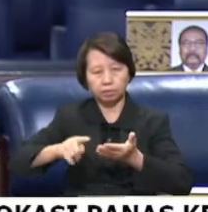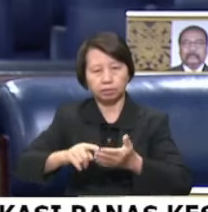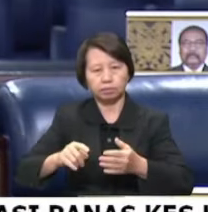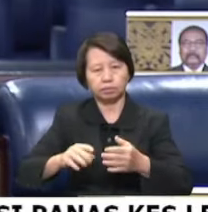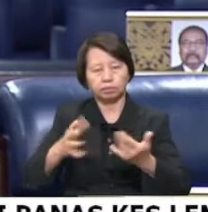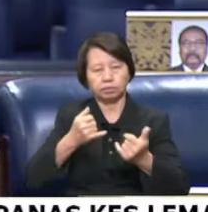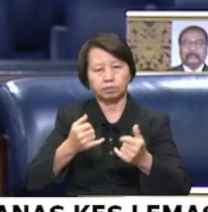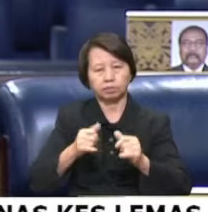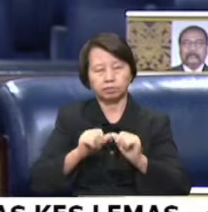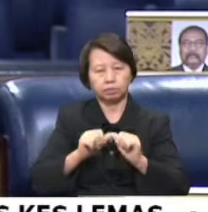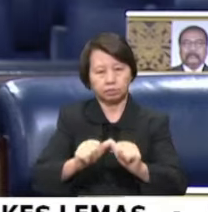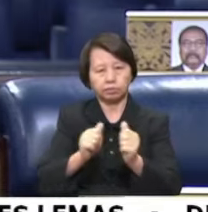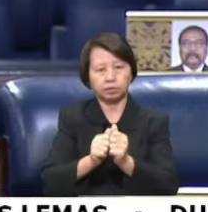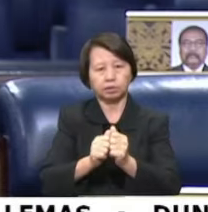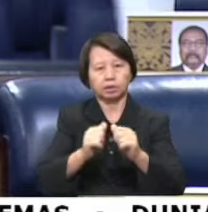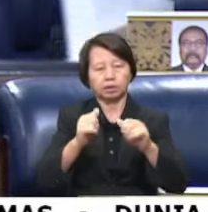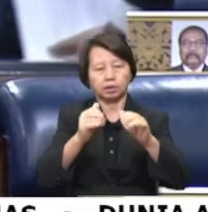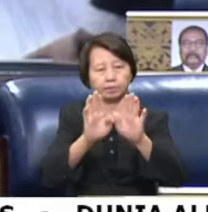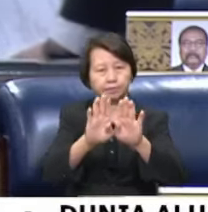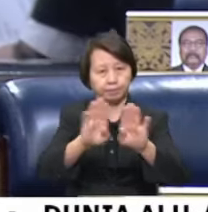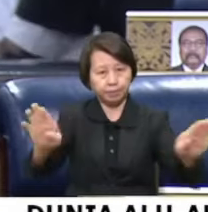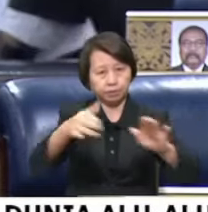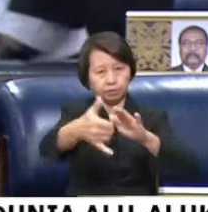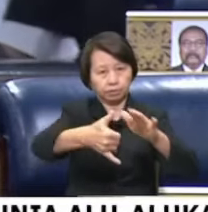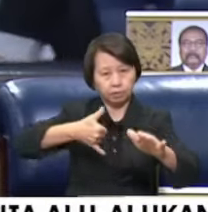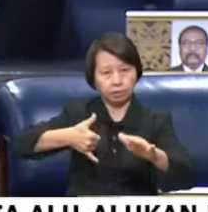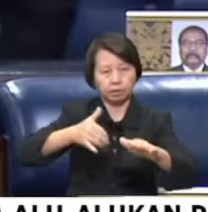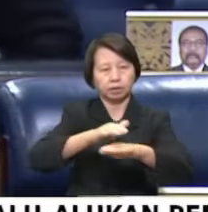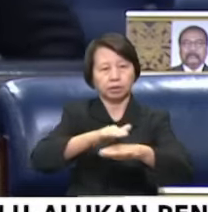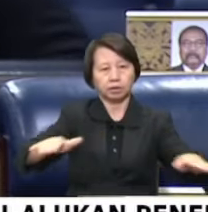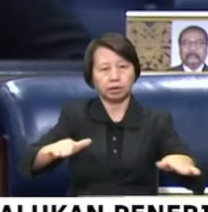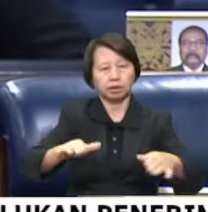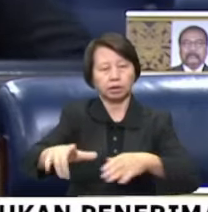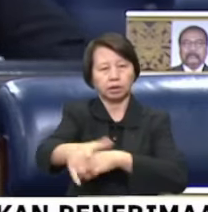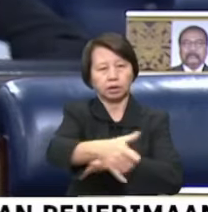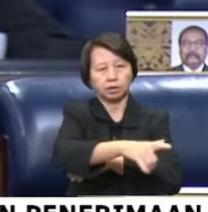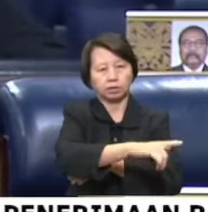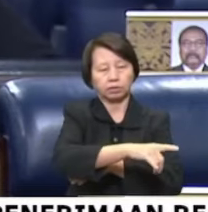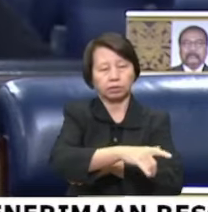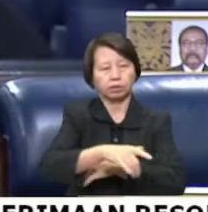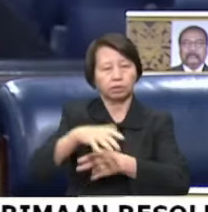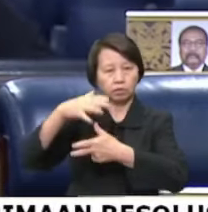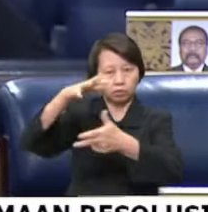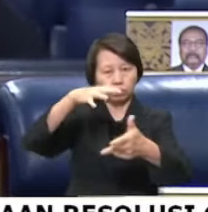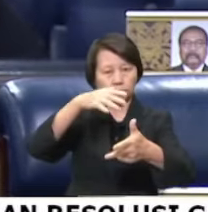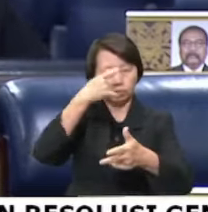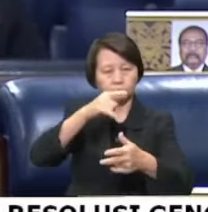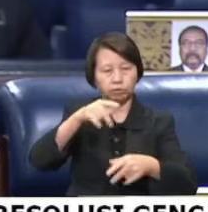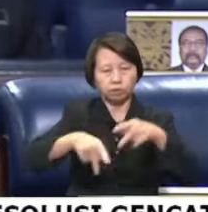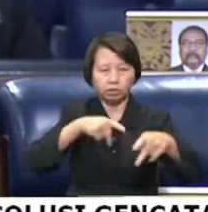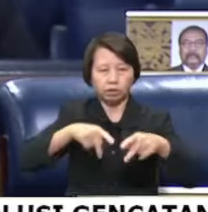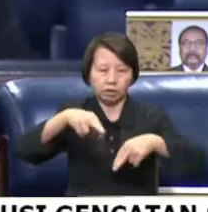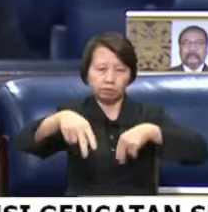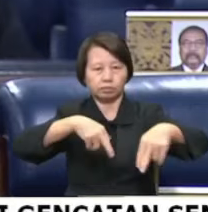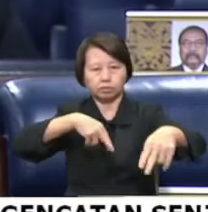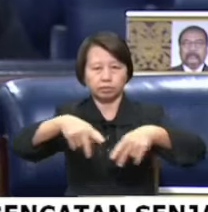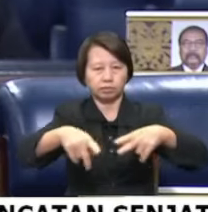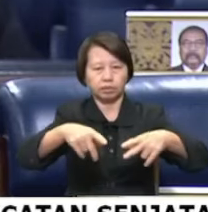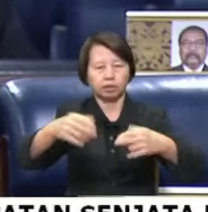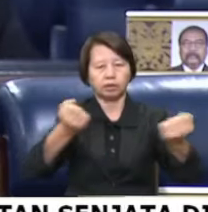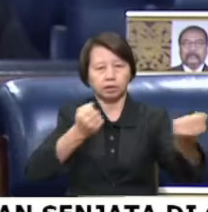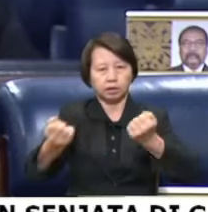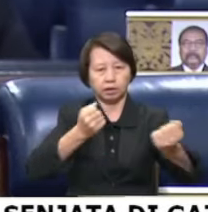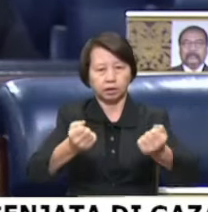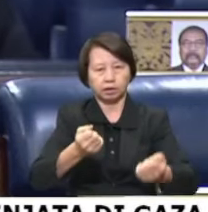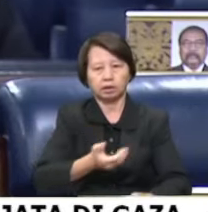dan komprehensif di pintu masuk darat, laut, udara termasuk pelabuhan bagi pergerakan orang, kenderaan